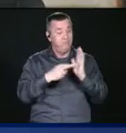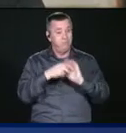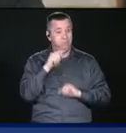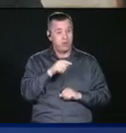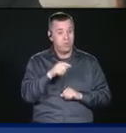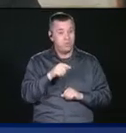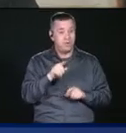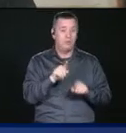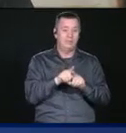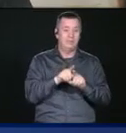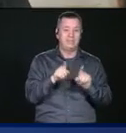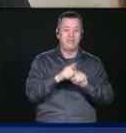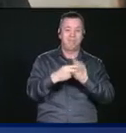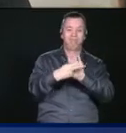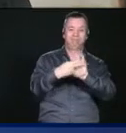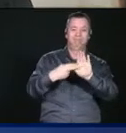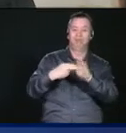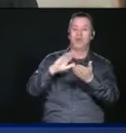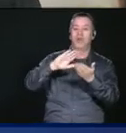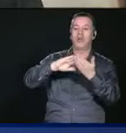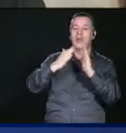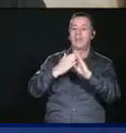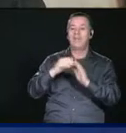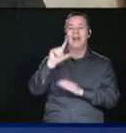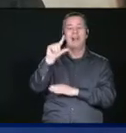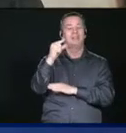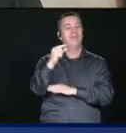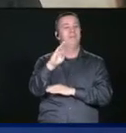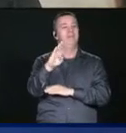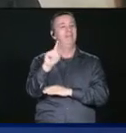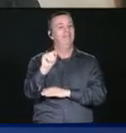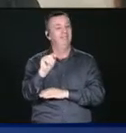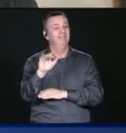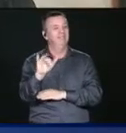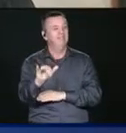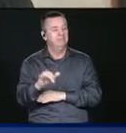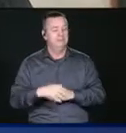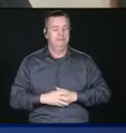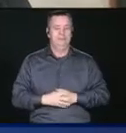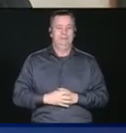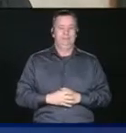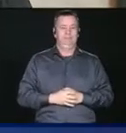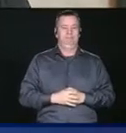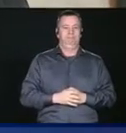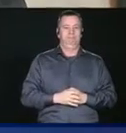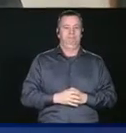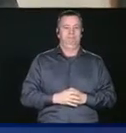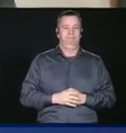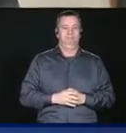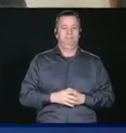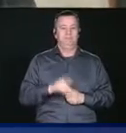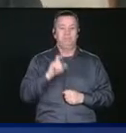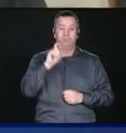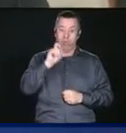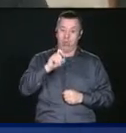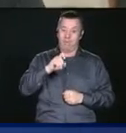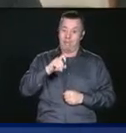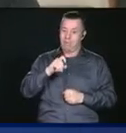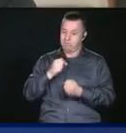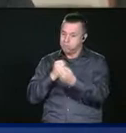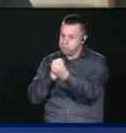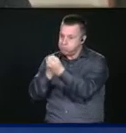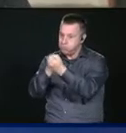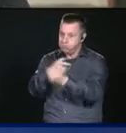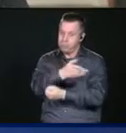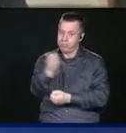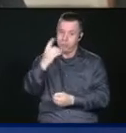démontrer notre solidarité demain et chaque jour. L'homophobie, la transphobie et la biphobie ne sont jamais